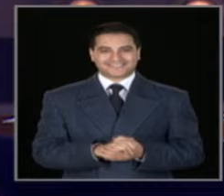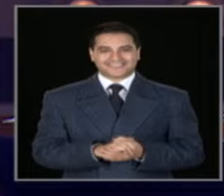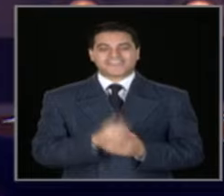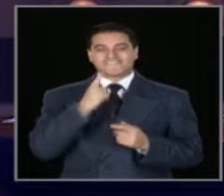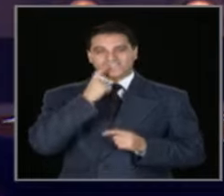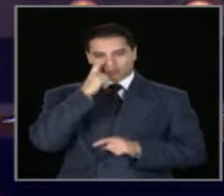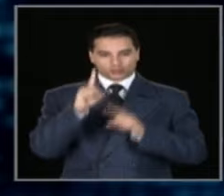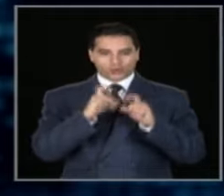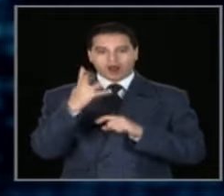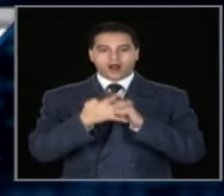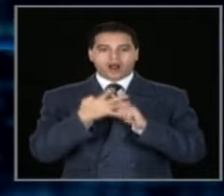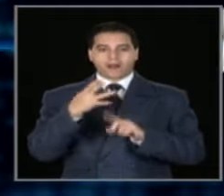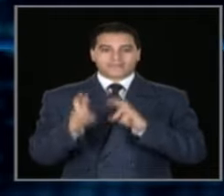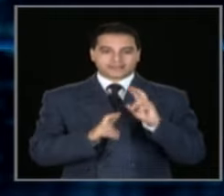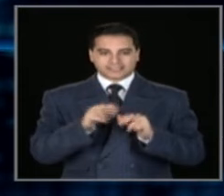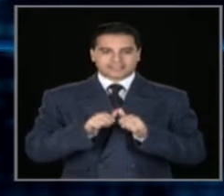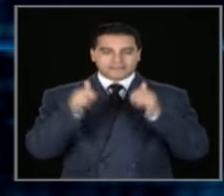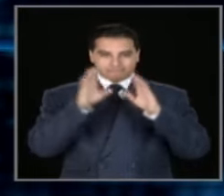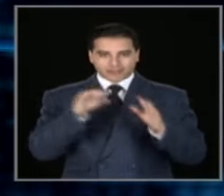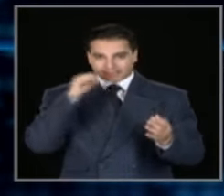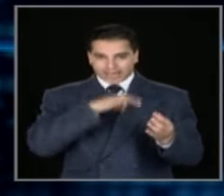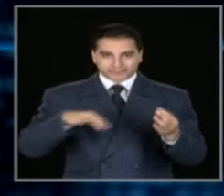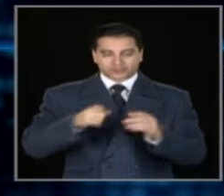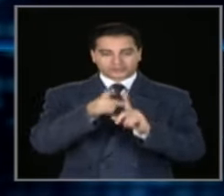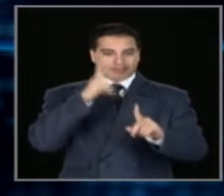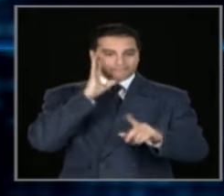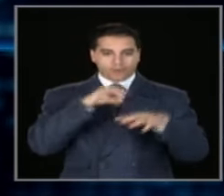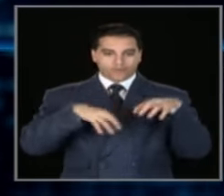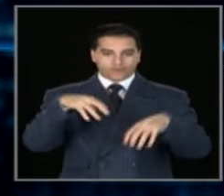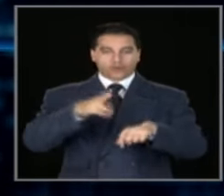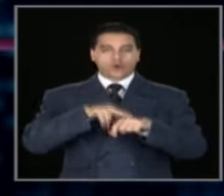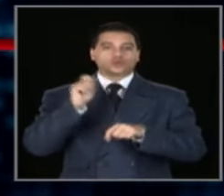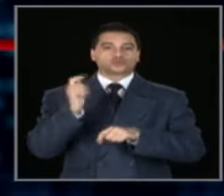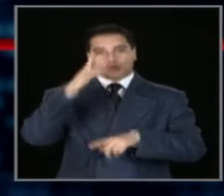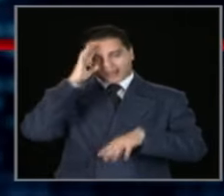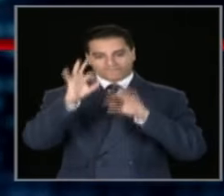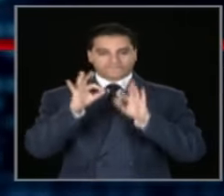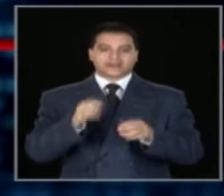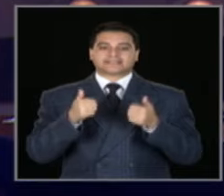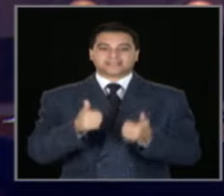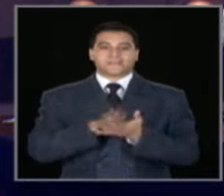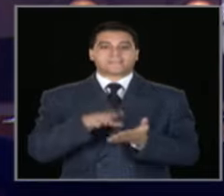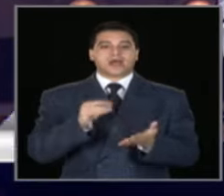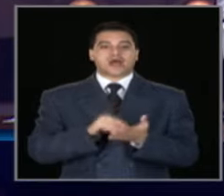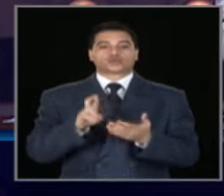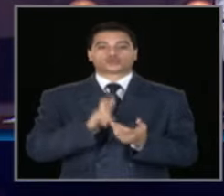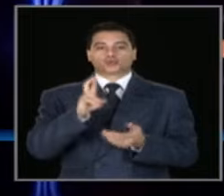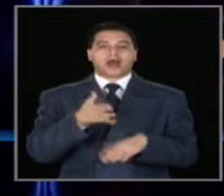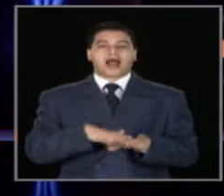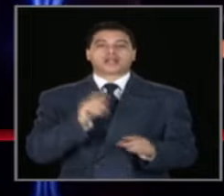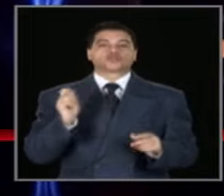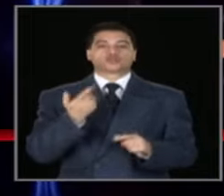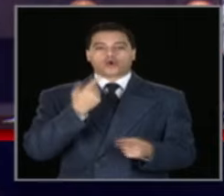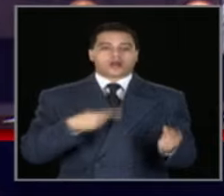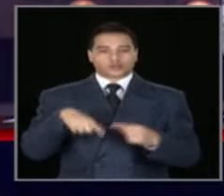فقرة الفنون أربع أسئلة: سينما ومسرح، أغاني وموسيقى، لوحات ومعالم، وسرعة البديهة. أسئلتنا هتعتمد